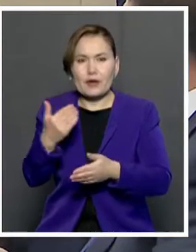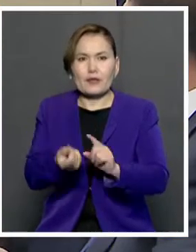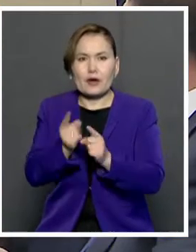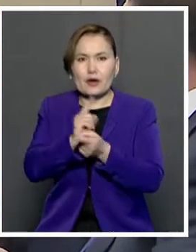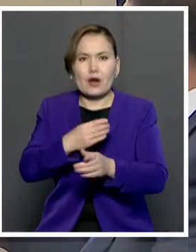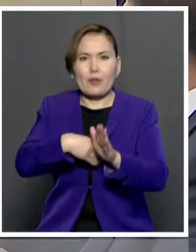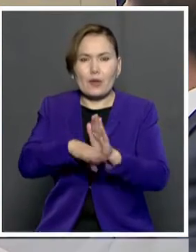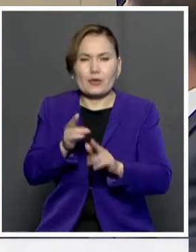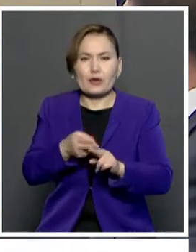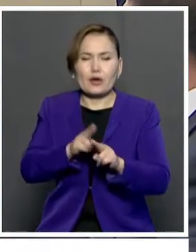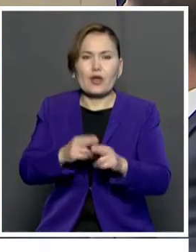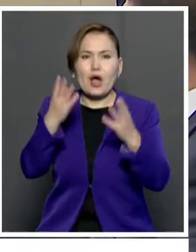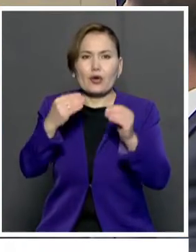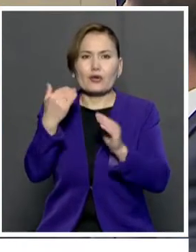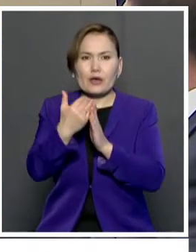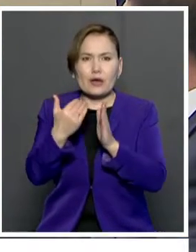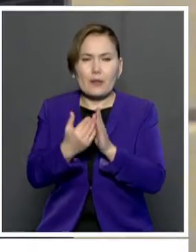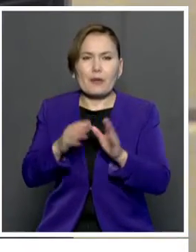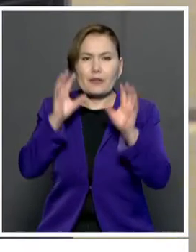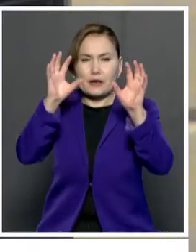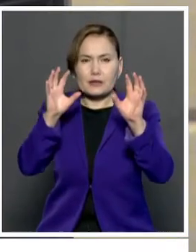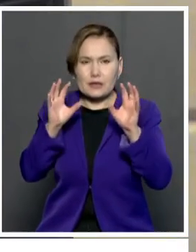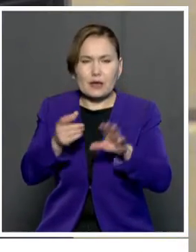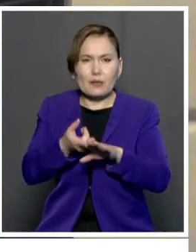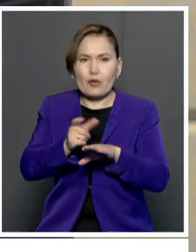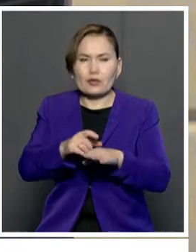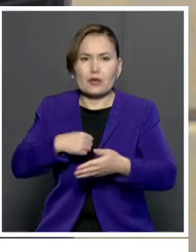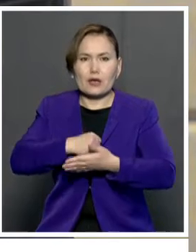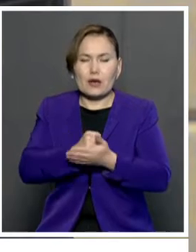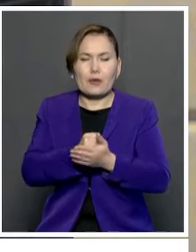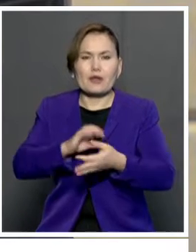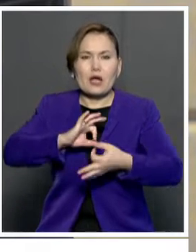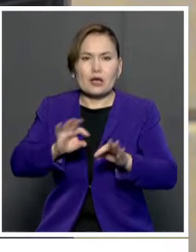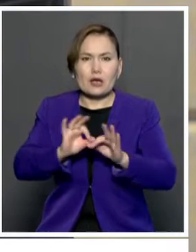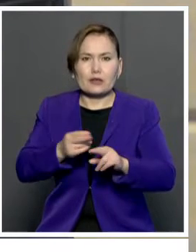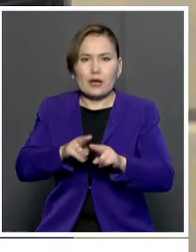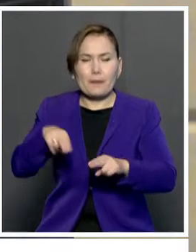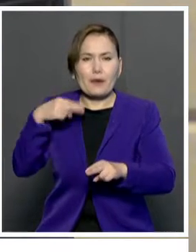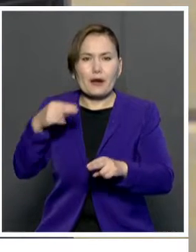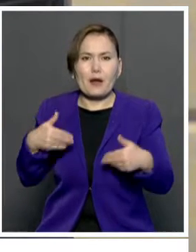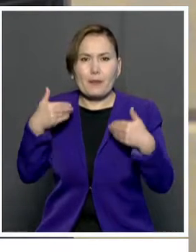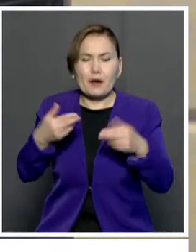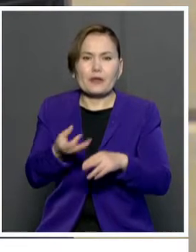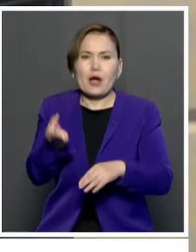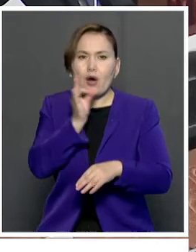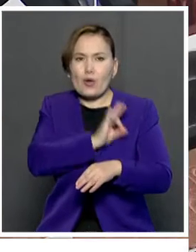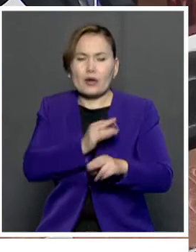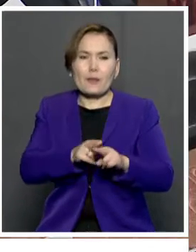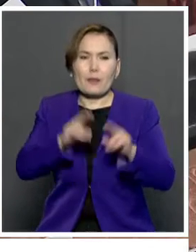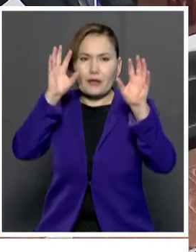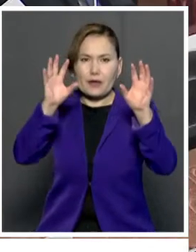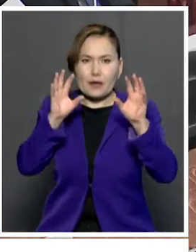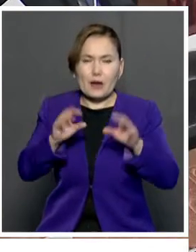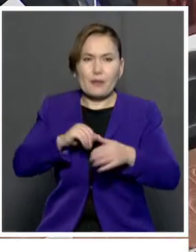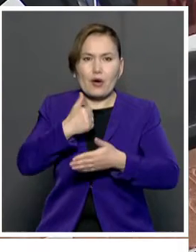жаңғырту жөніндегі күн тәртібін заңнамалық тұрғыда қамтамасыз ету туралы жан-жақты айтып берді. Президент бастамаларының табысты іске асуы